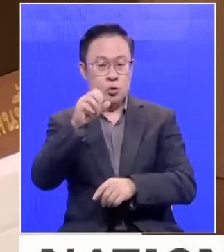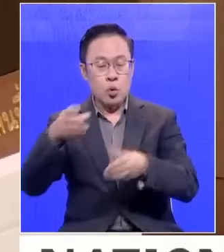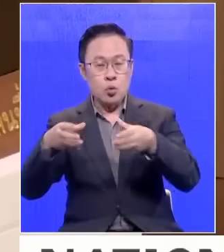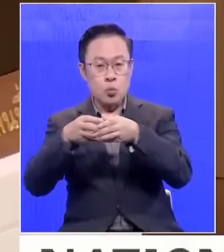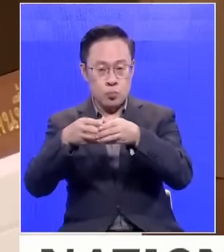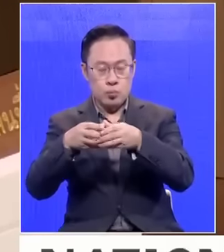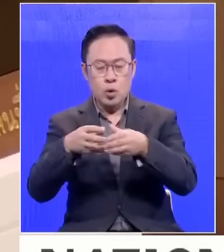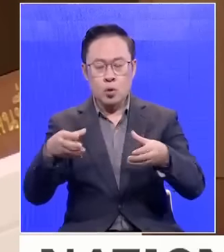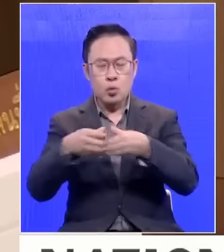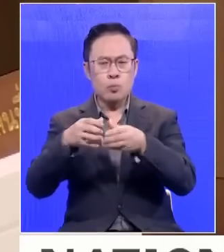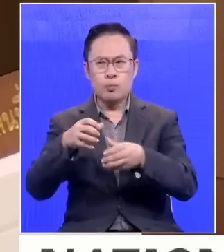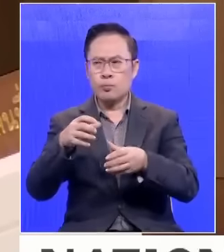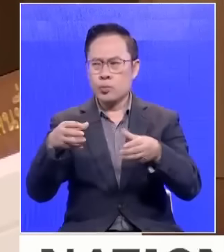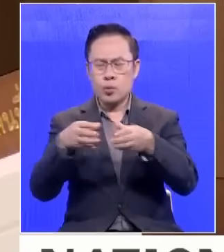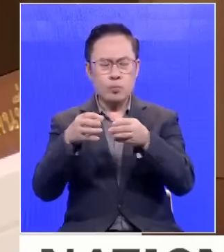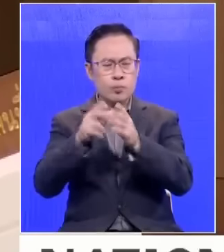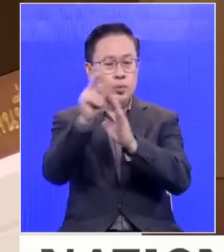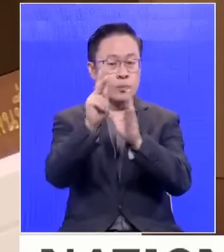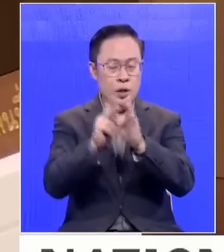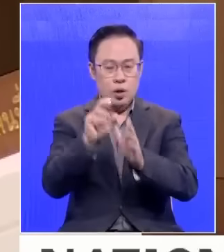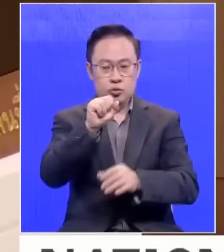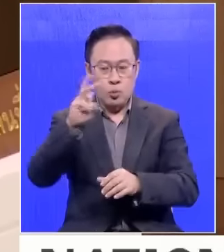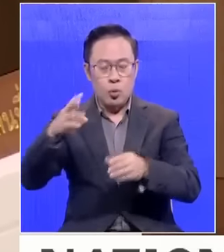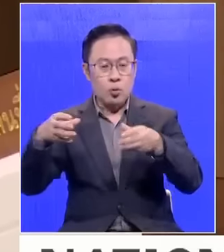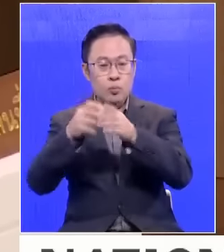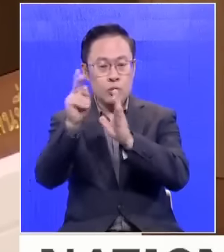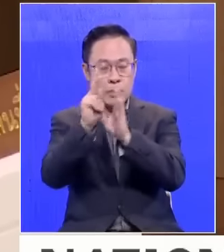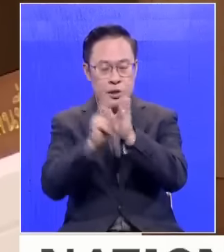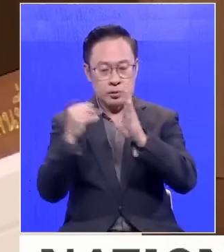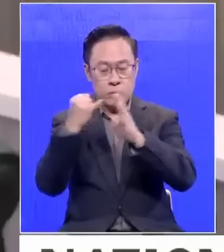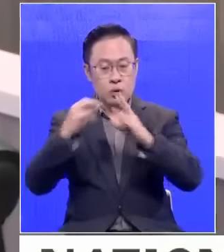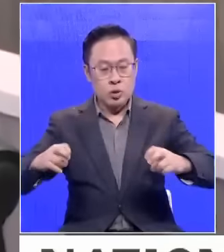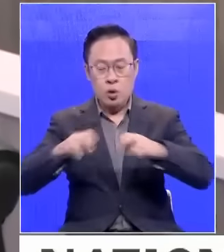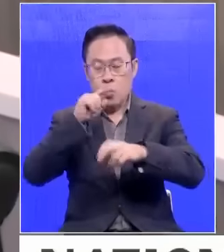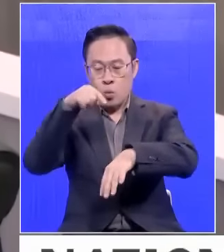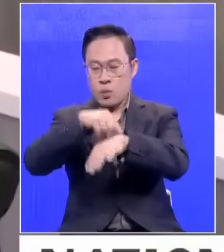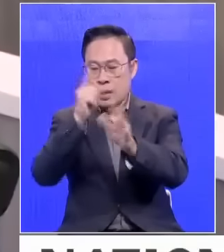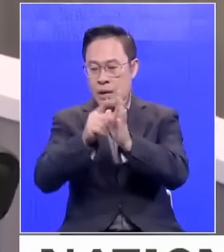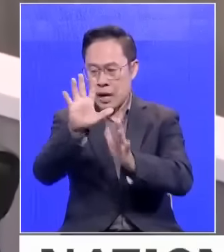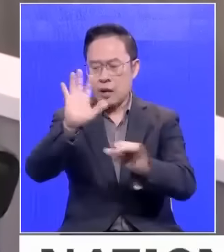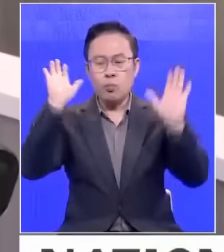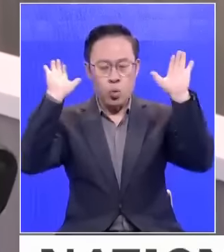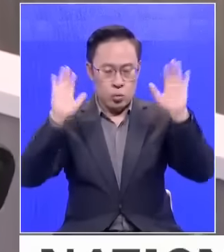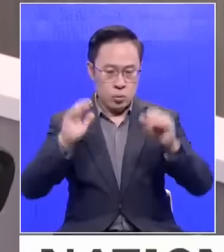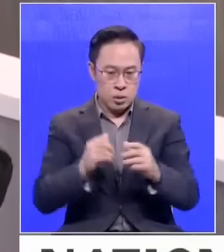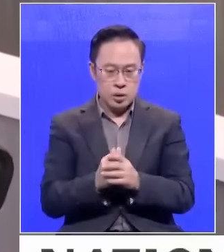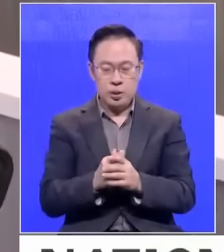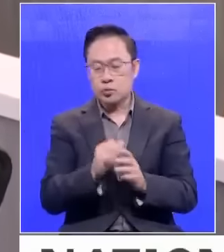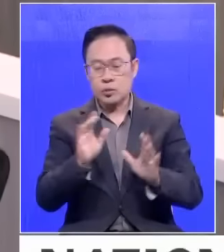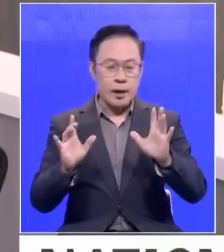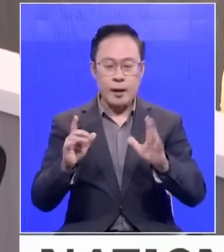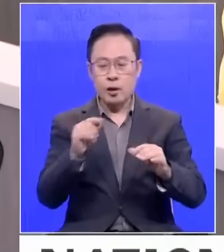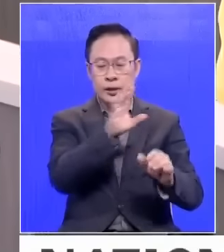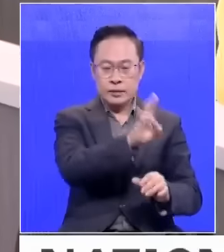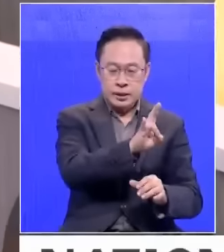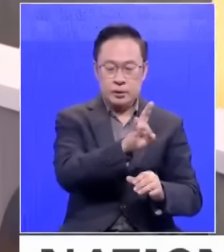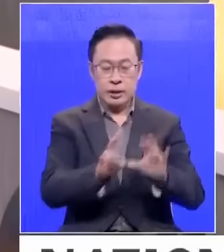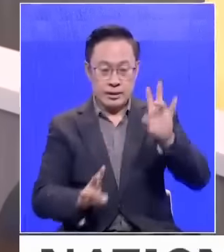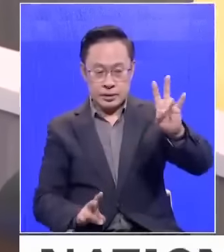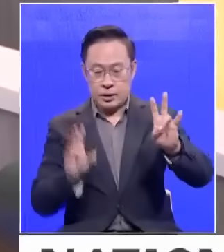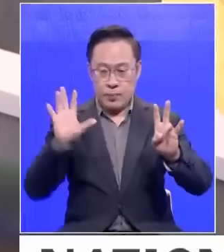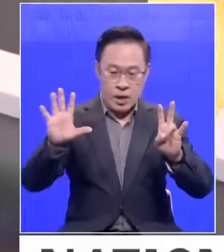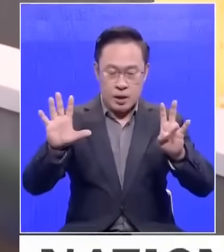ายกระบวนการยุติธรรมและกฎหมายนะครับจากจังหวัดสุรินทร์ก็ได้เสนอเพียง5นาทีครับทำให้ที่ประชุมต้องมีการลงมติกันซึ่งก็ถือเป็นการวัด